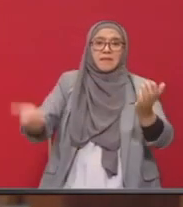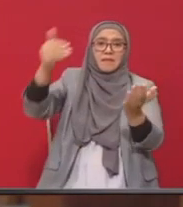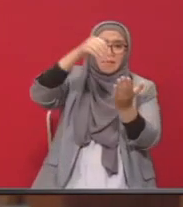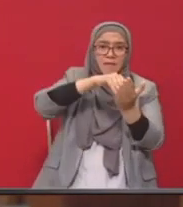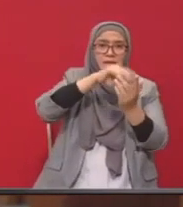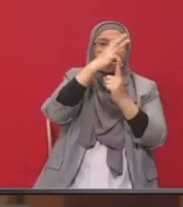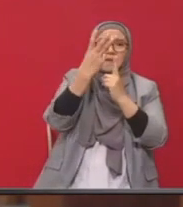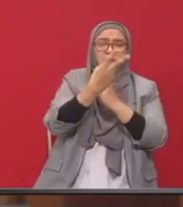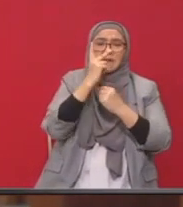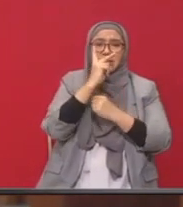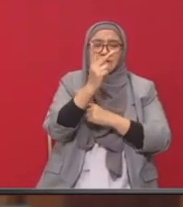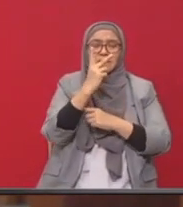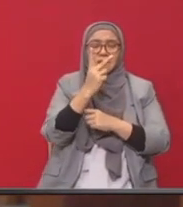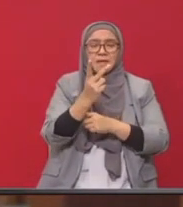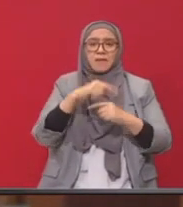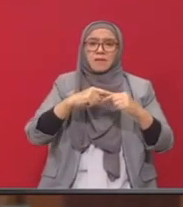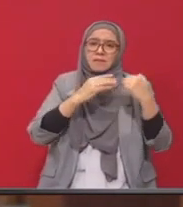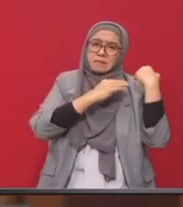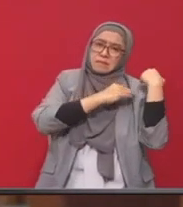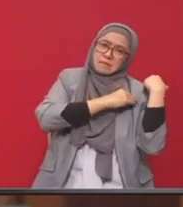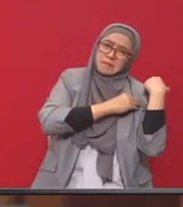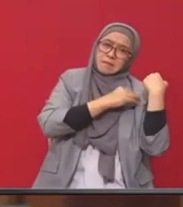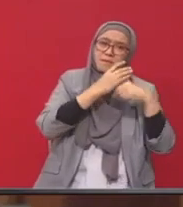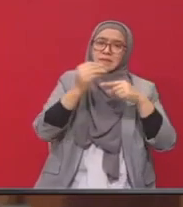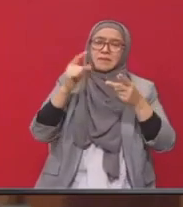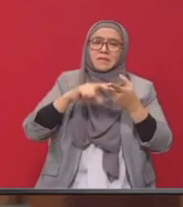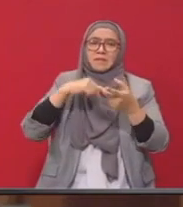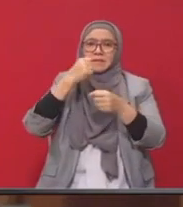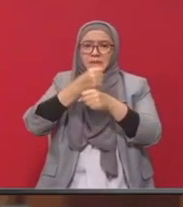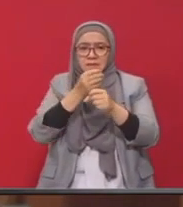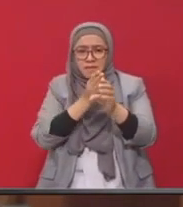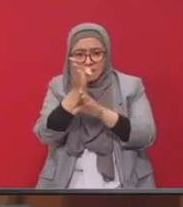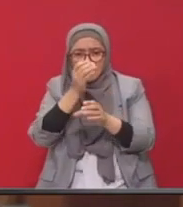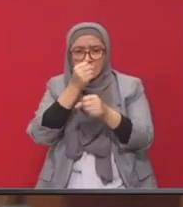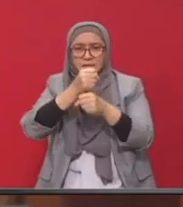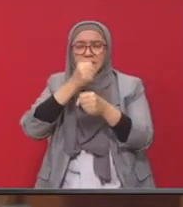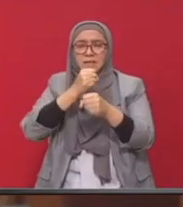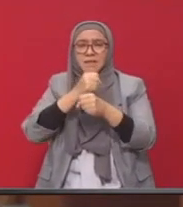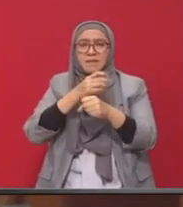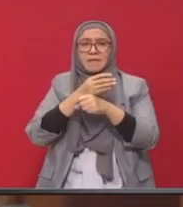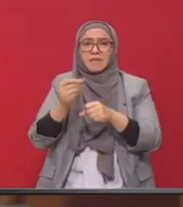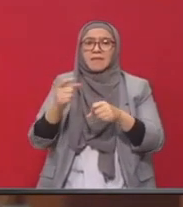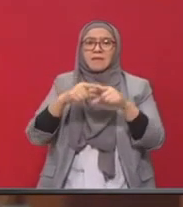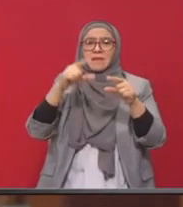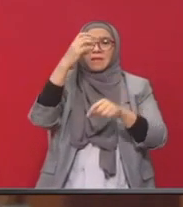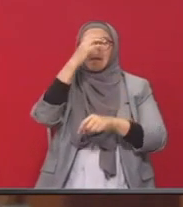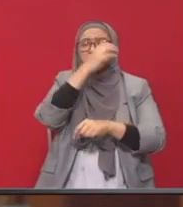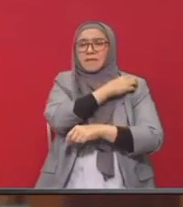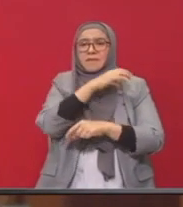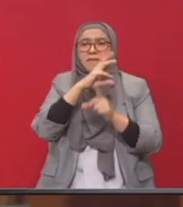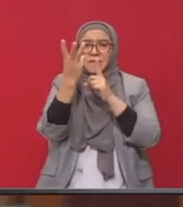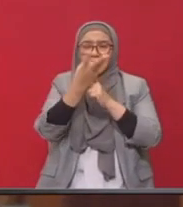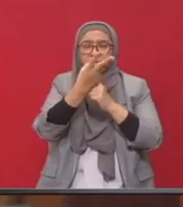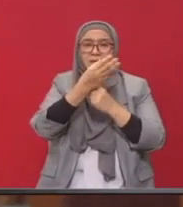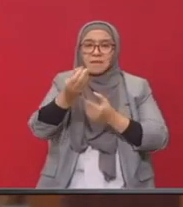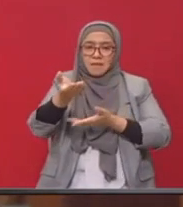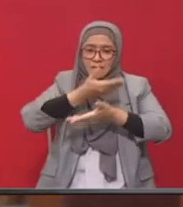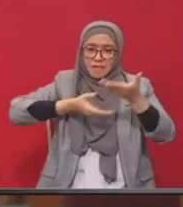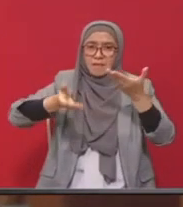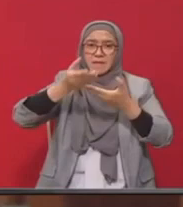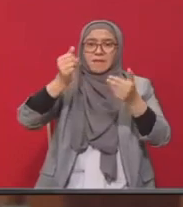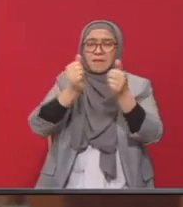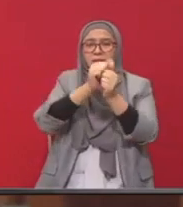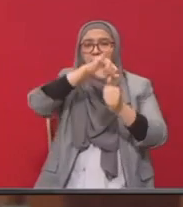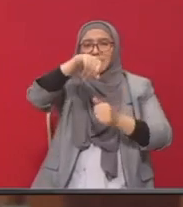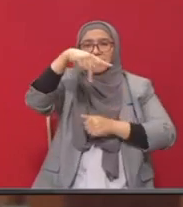tugas pegawai dan kaki tangan jmtm yang the dan telah mengadakan perbincangan bersama jabatan perkhidmatan awam bagi